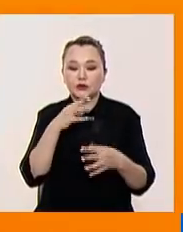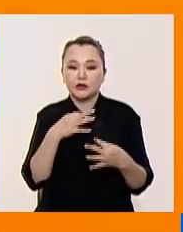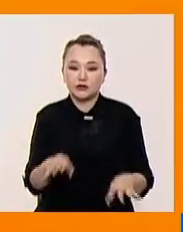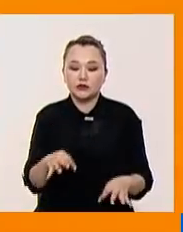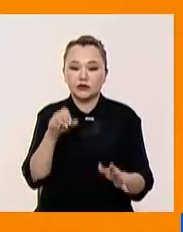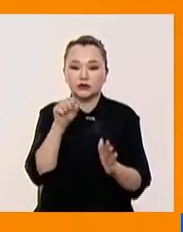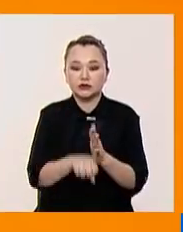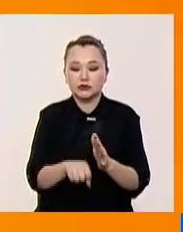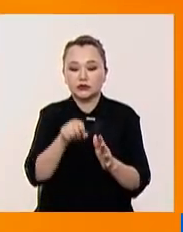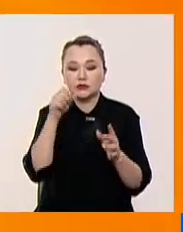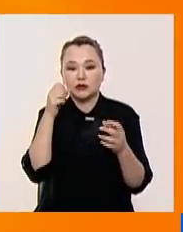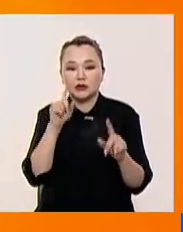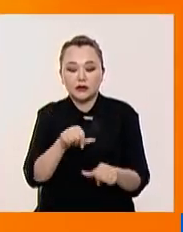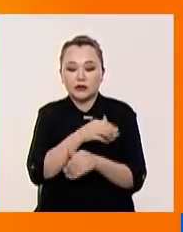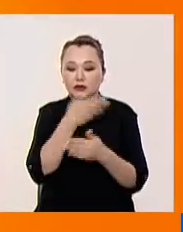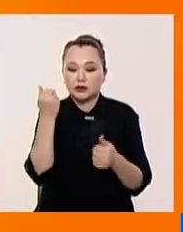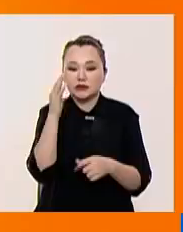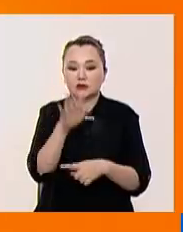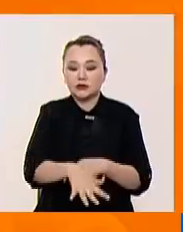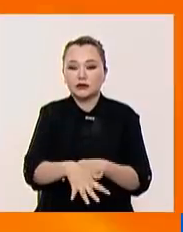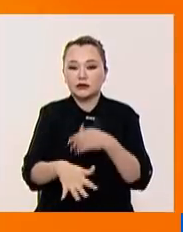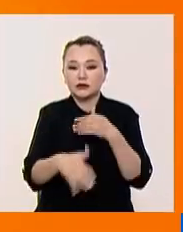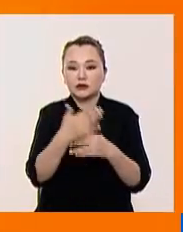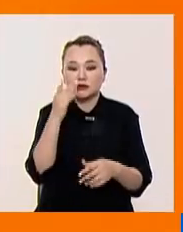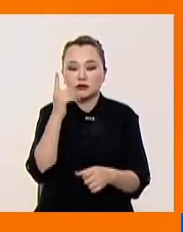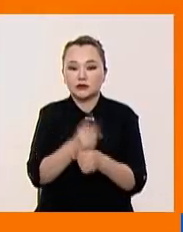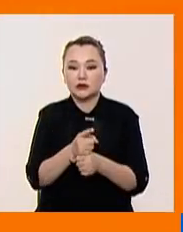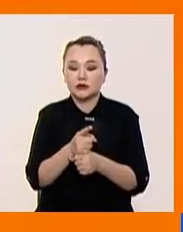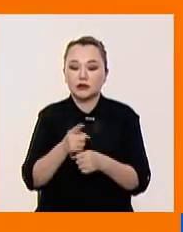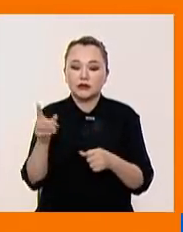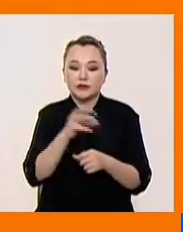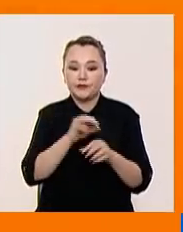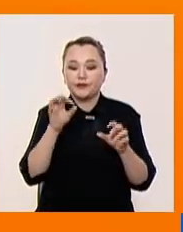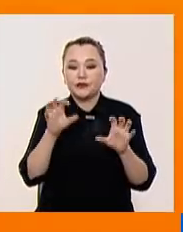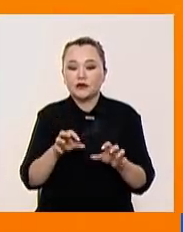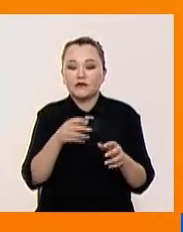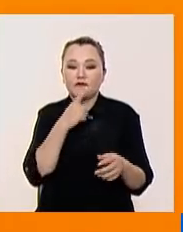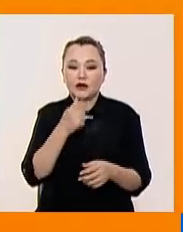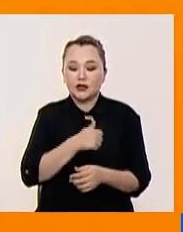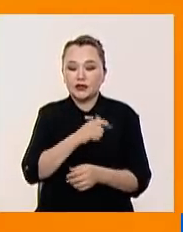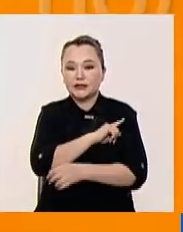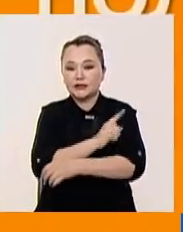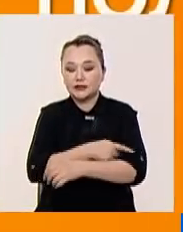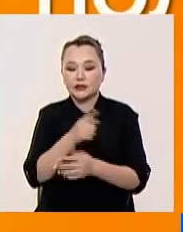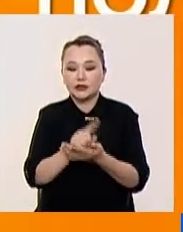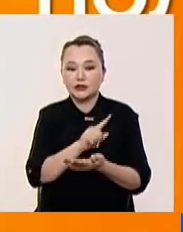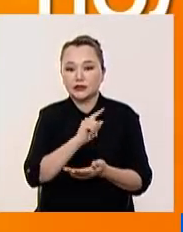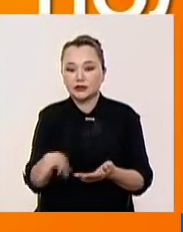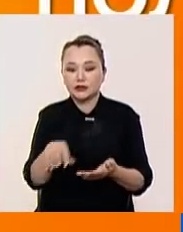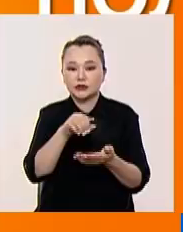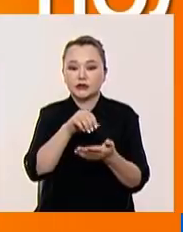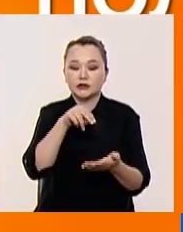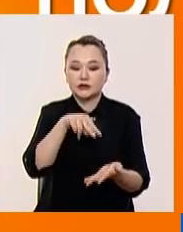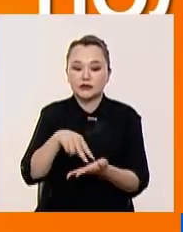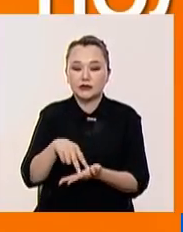человека жизни. Смертная казнь запрещается. Блюстители закона, военные и силовые структуры не должны состоять в